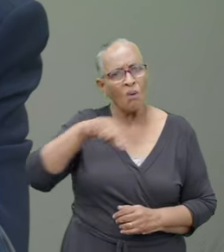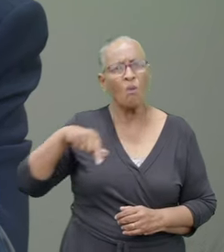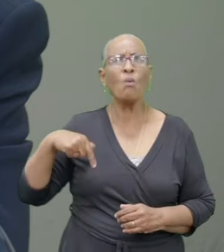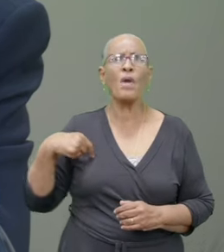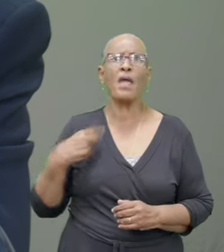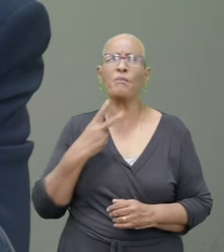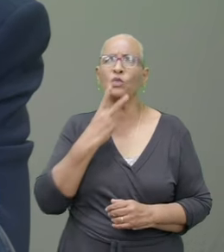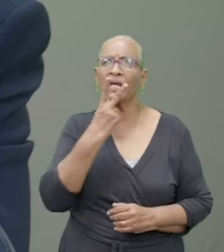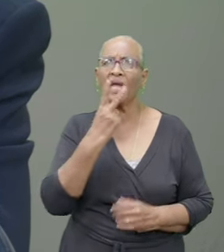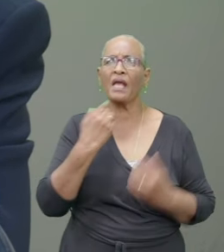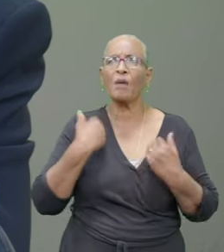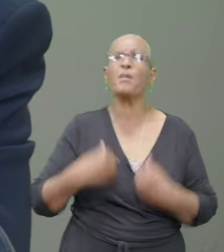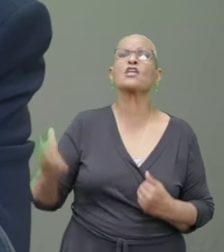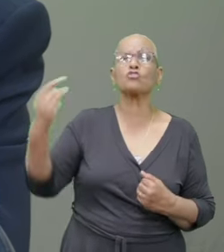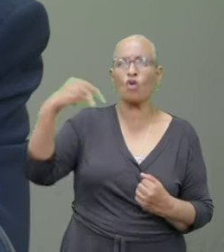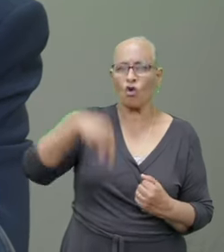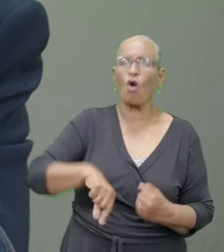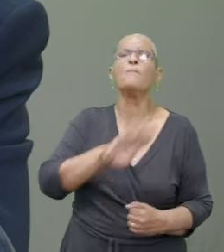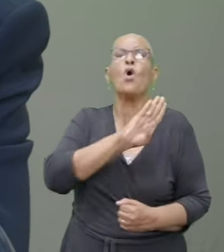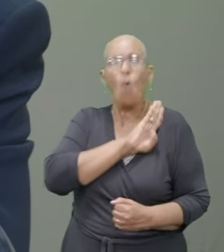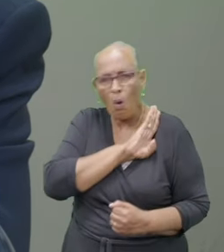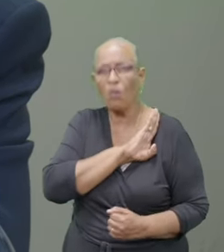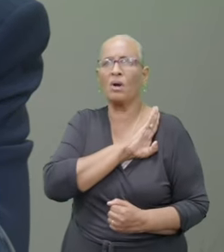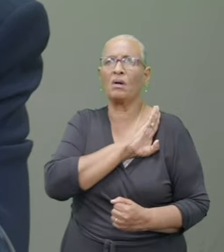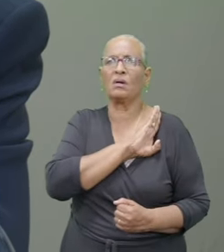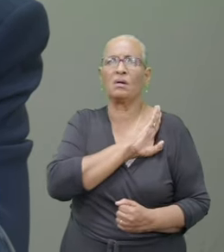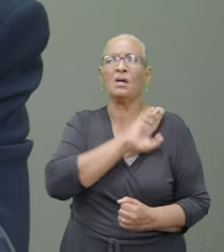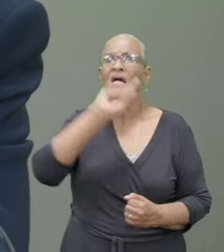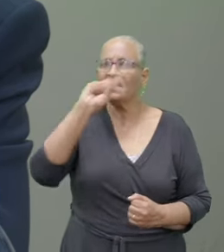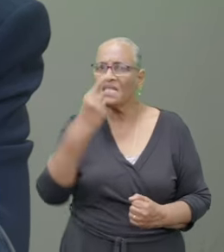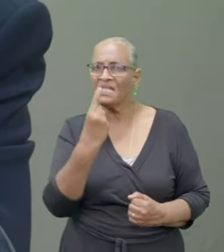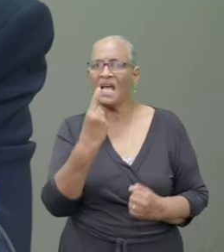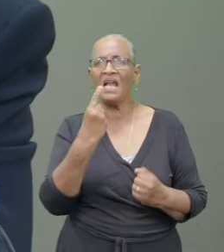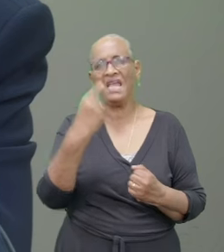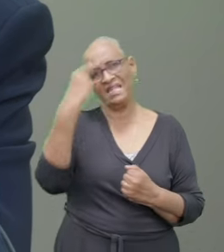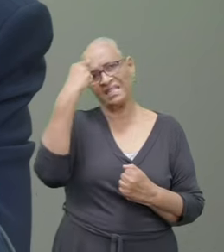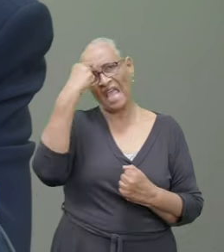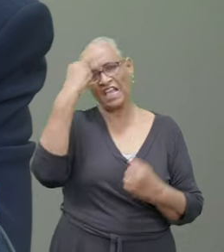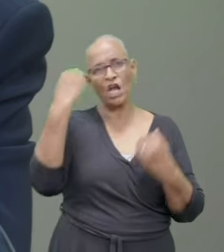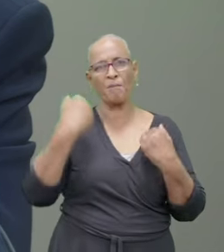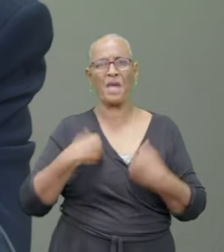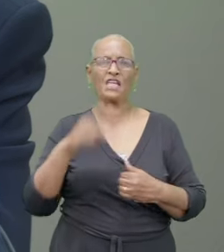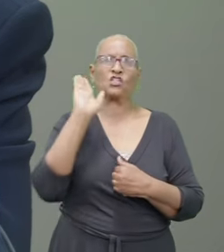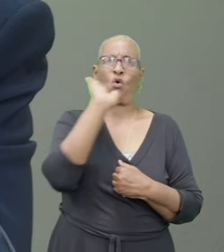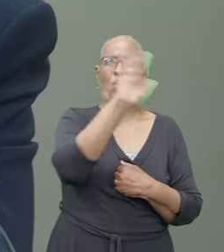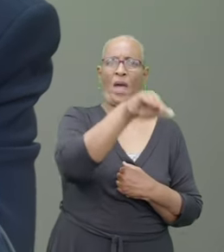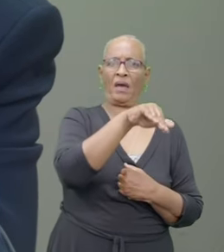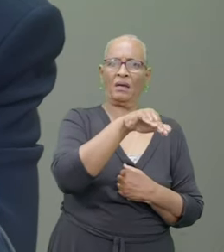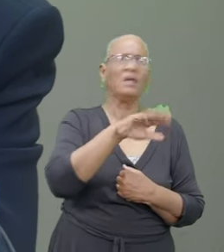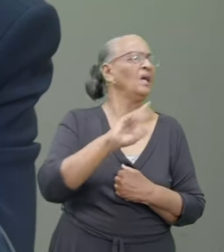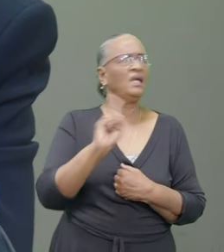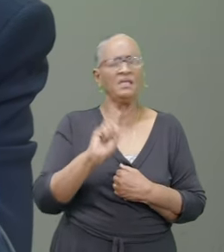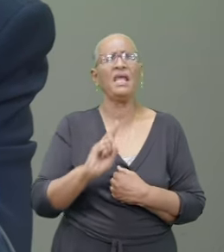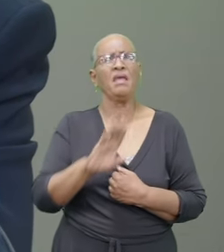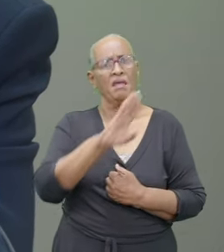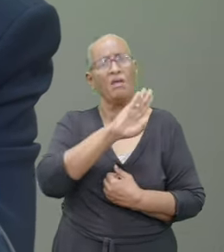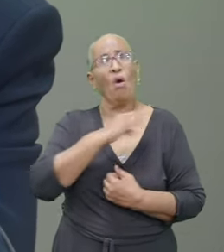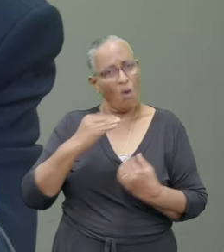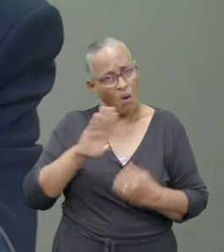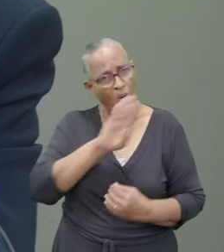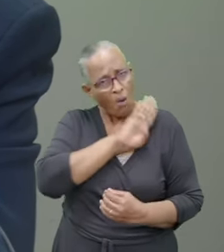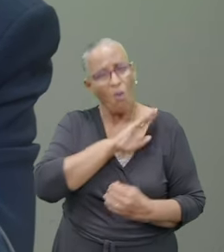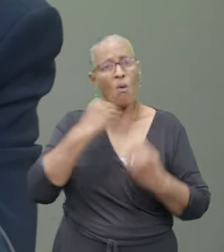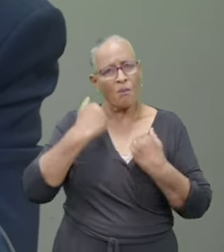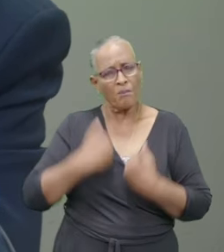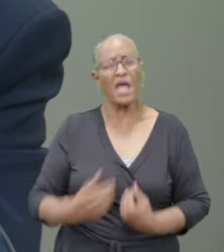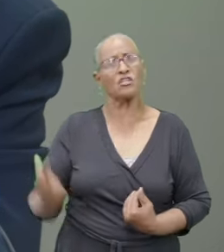instroom. Want er is ook een instroom. We moeten niet een beeld creëren dat er geen instroom is. Er is niet alleen een leegloop. Het bloed moeten we